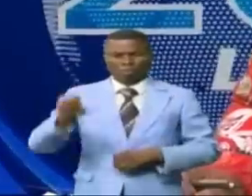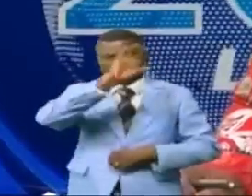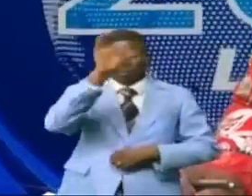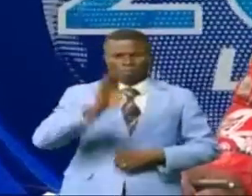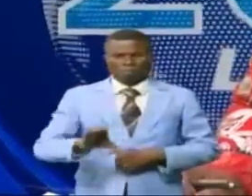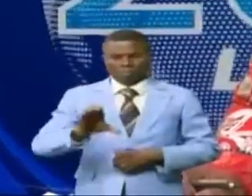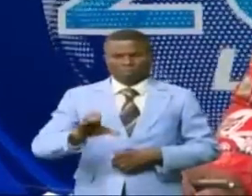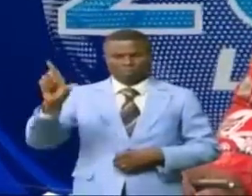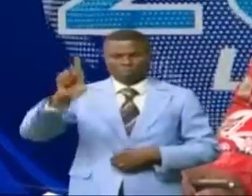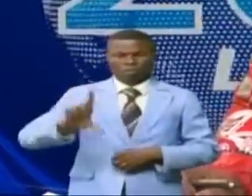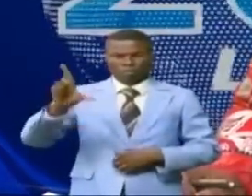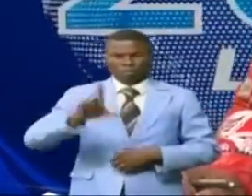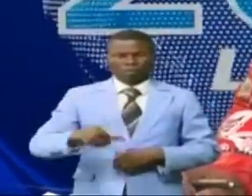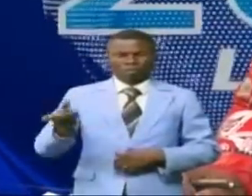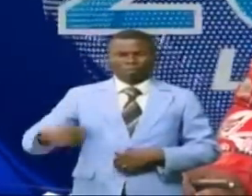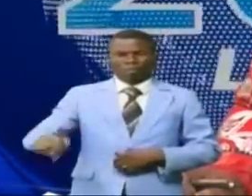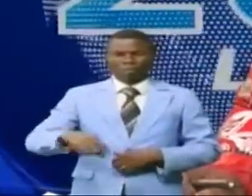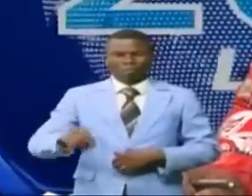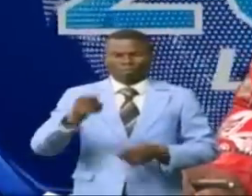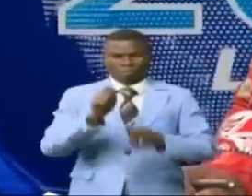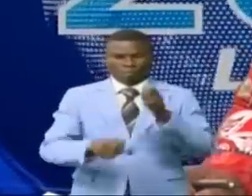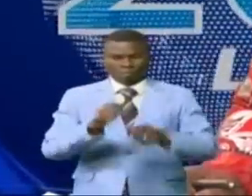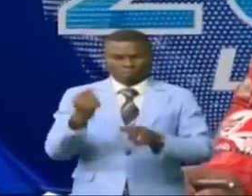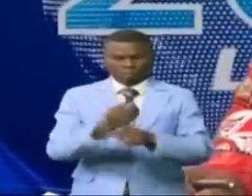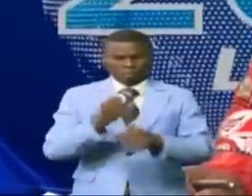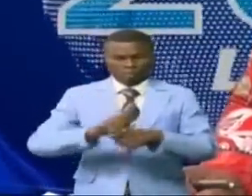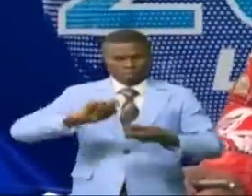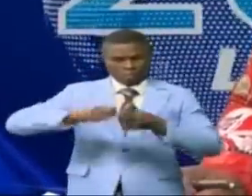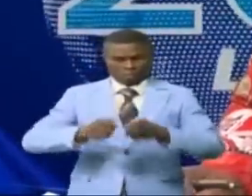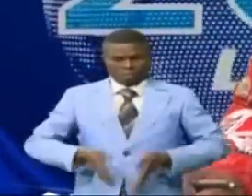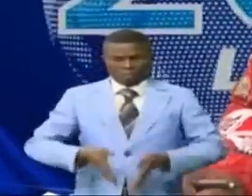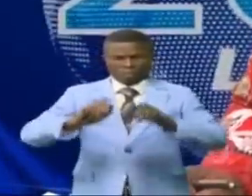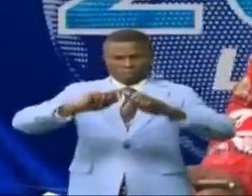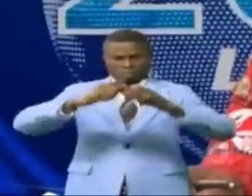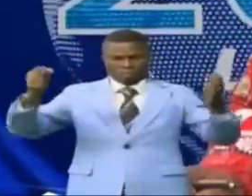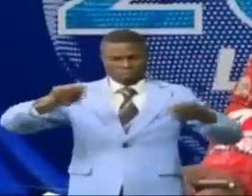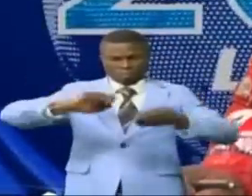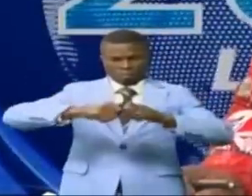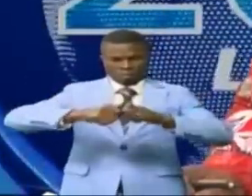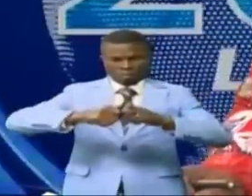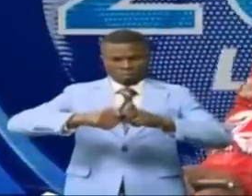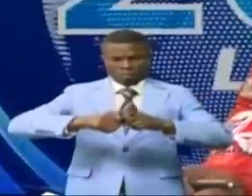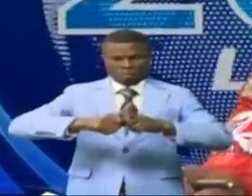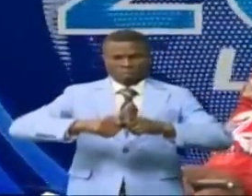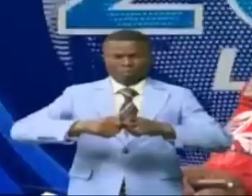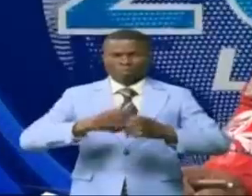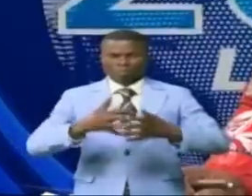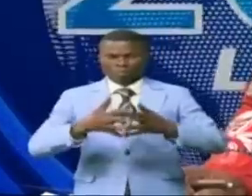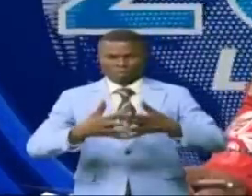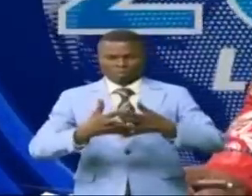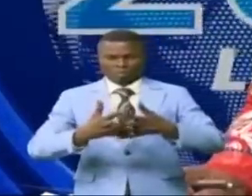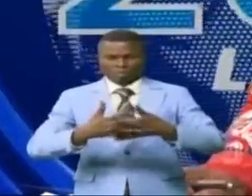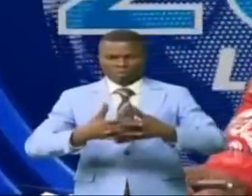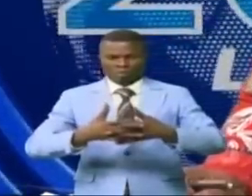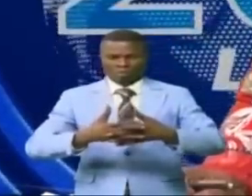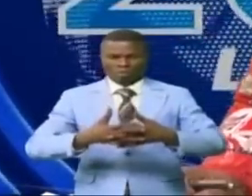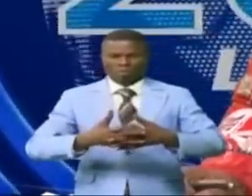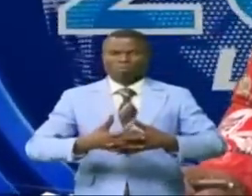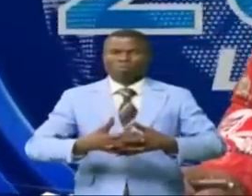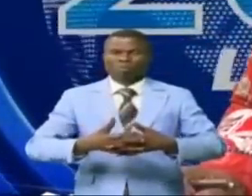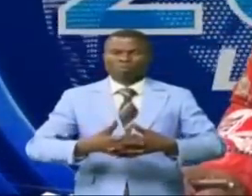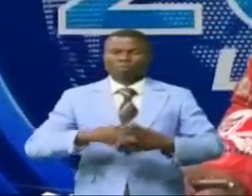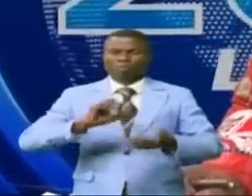de Limete, Lemba et Matete que suite aux travaux d'entretien périodique des équipements électromécaniques prévus à